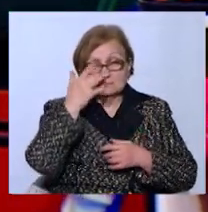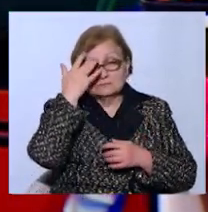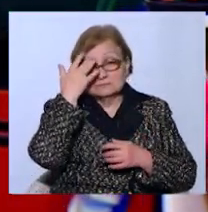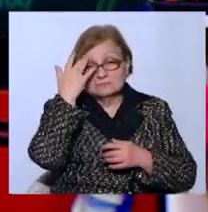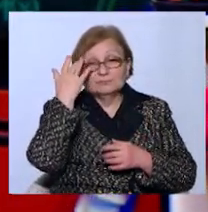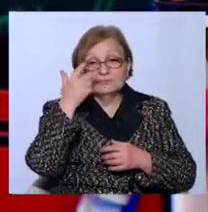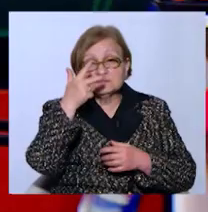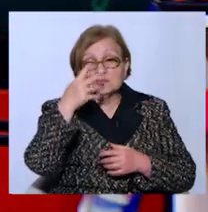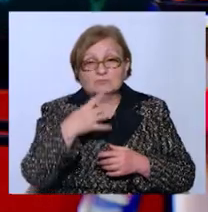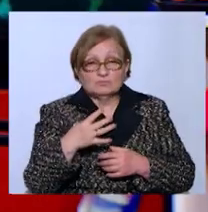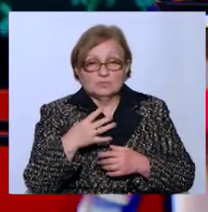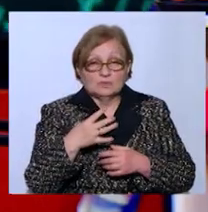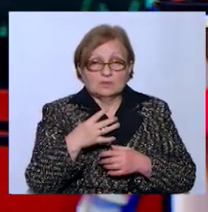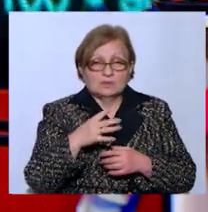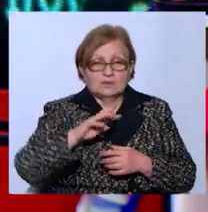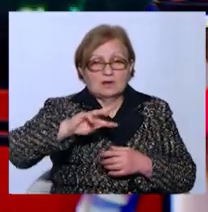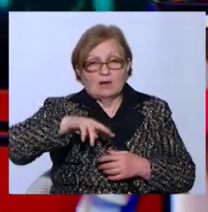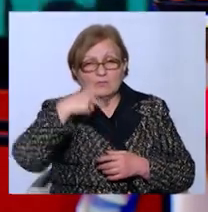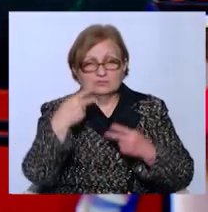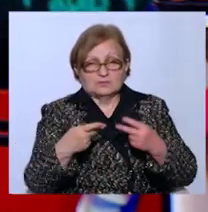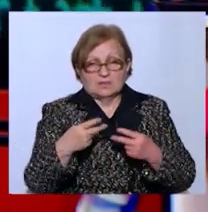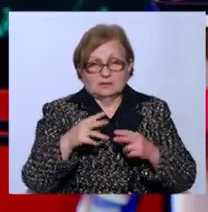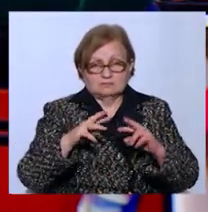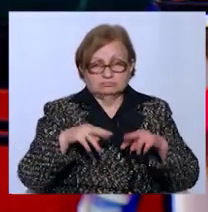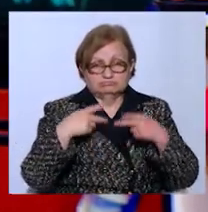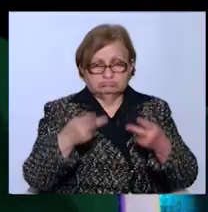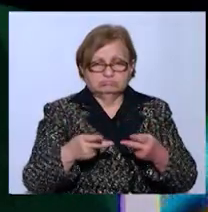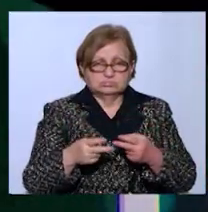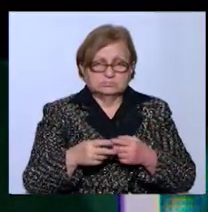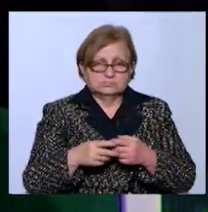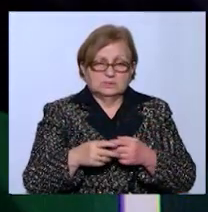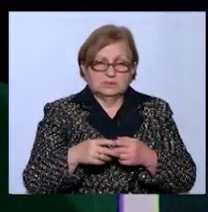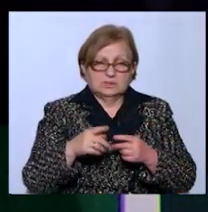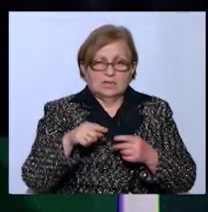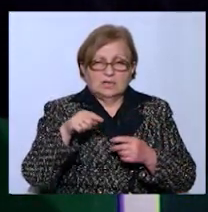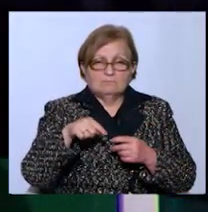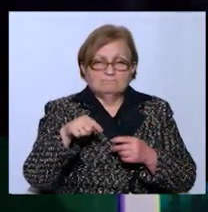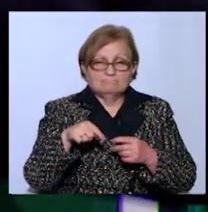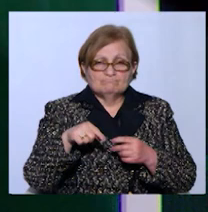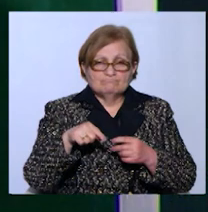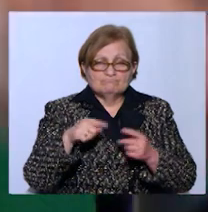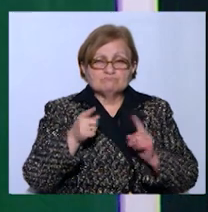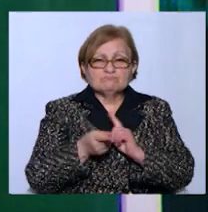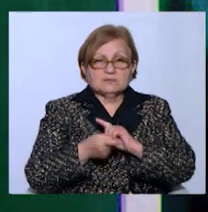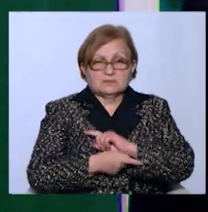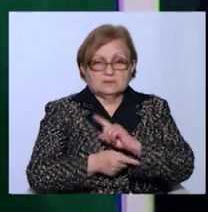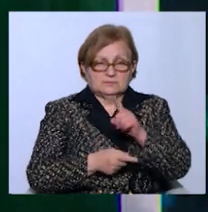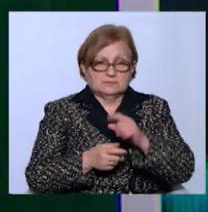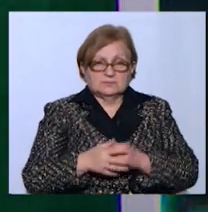შებრუნებული 3/4-ის არის ამოტრიალებული. მრიშნელი ავიდა ზემოთ და მრიცხველი ჩამოვიდა